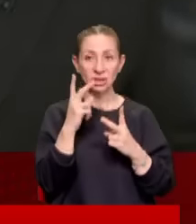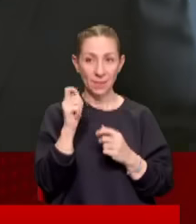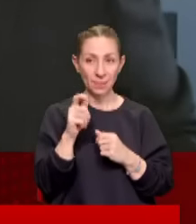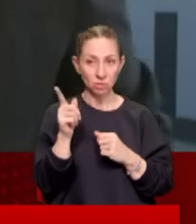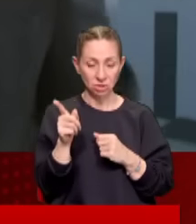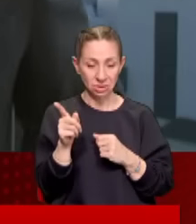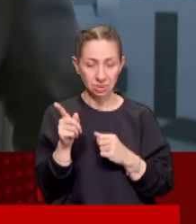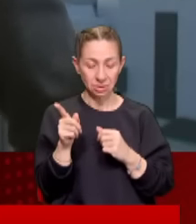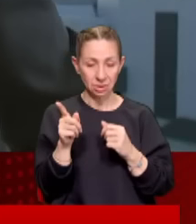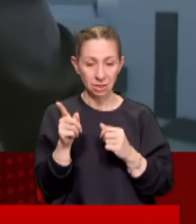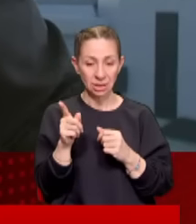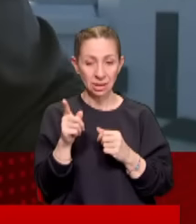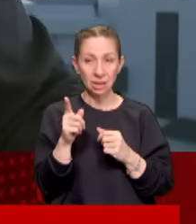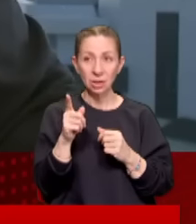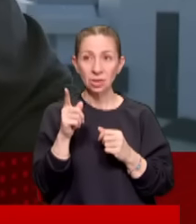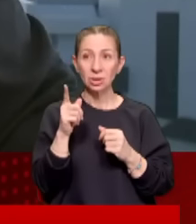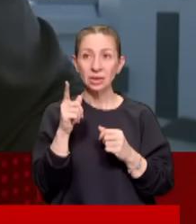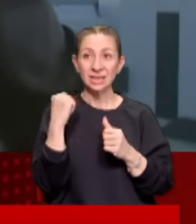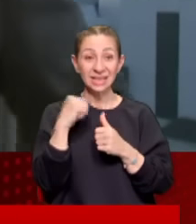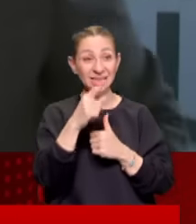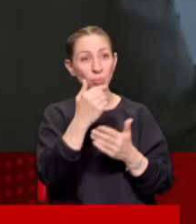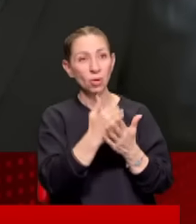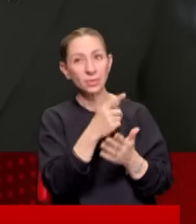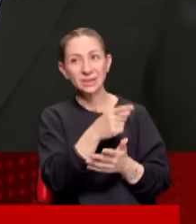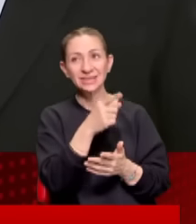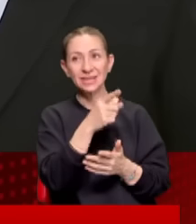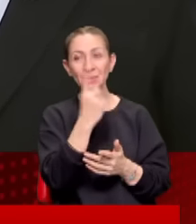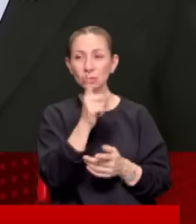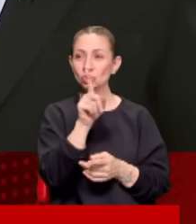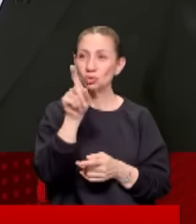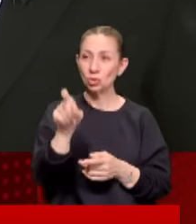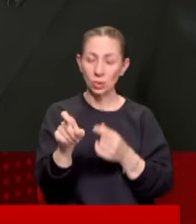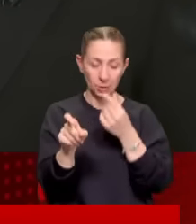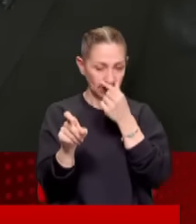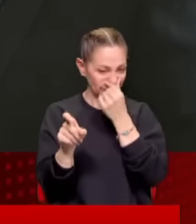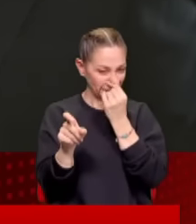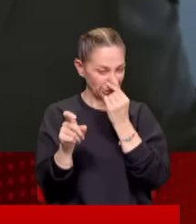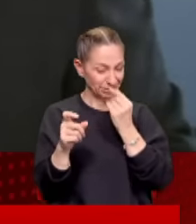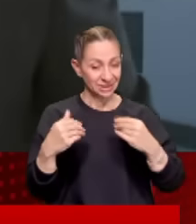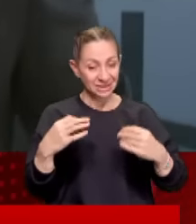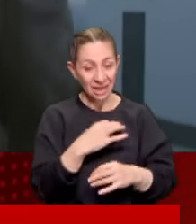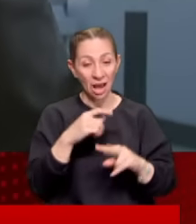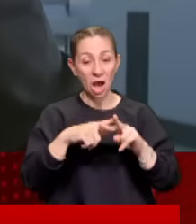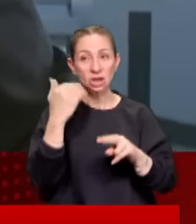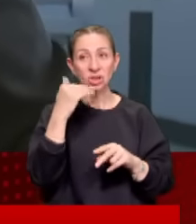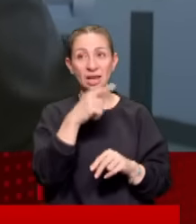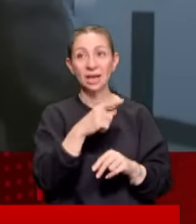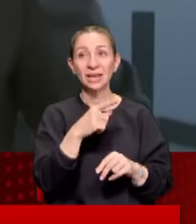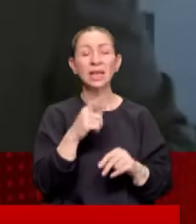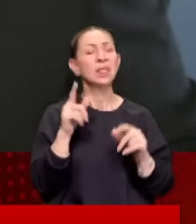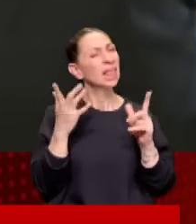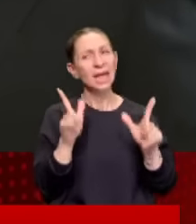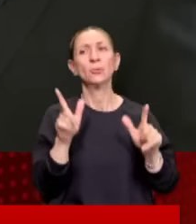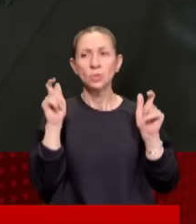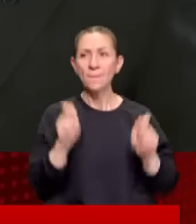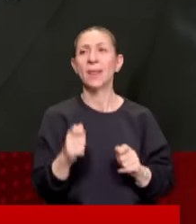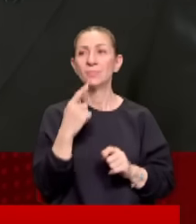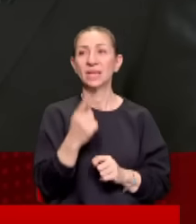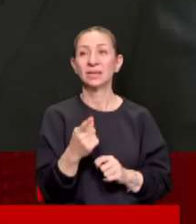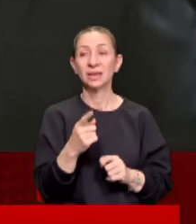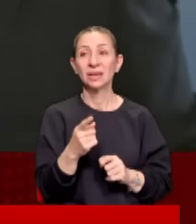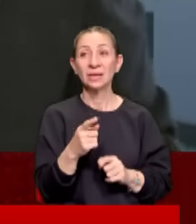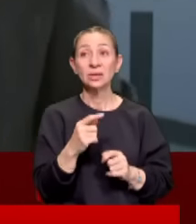olmuştu. Yine senin programındaydı. Sen böyle bir soru sorduğunda Sayın Akşener gereğini yaparım dedi.